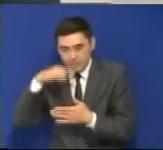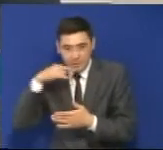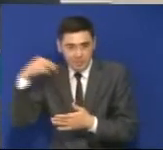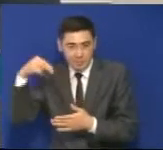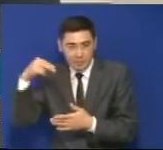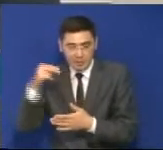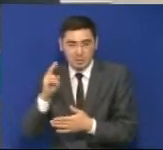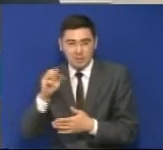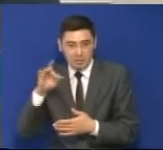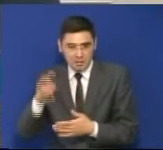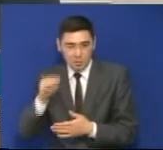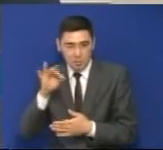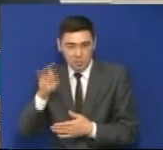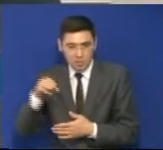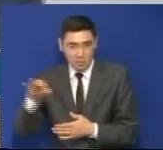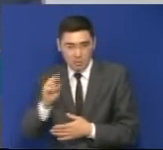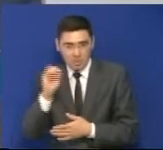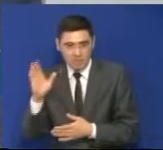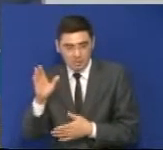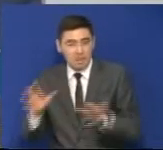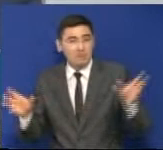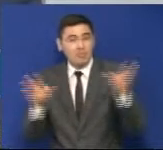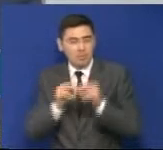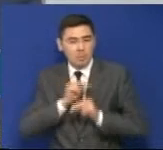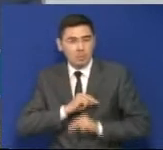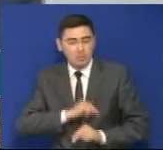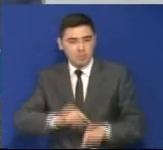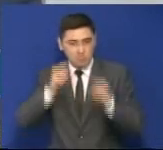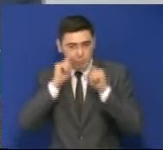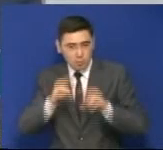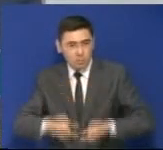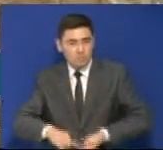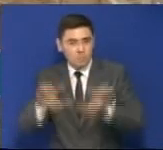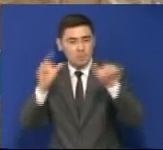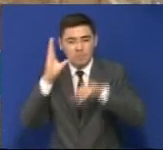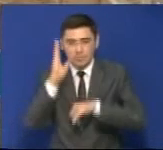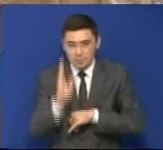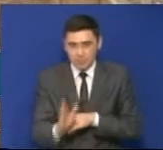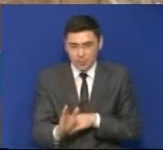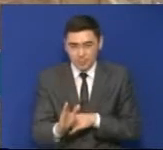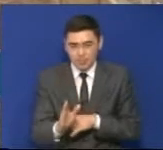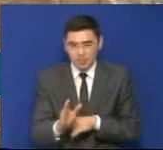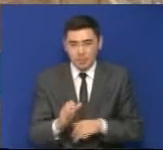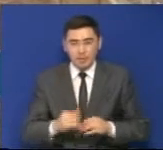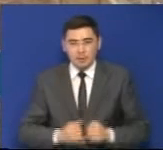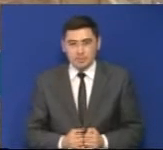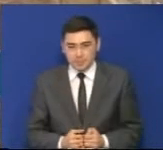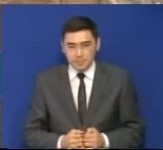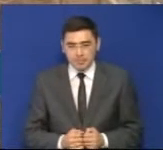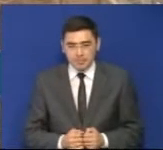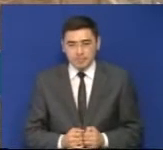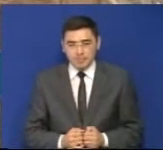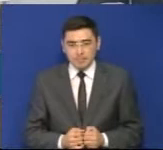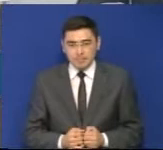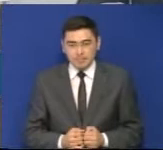президенті әріптестікті жаңа деңгейге көтермекші. Беларусь басшысы ТМД елдер арасында Қазақстан басты серіктестерінің бірі екенін